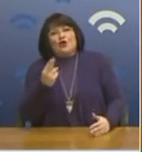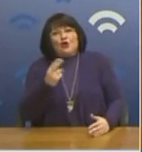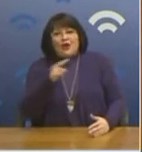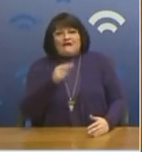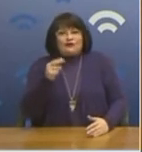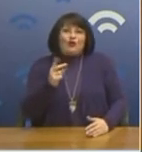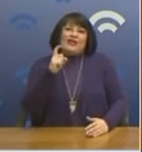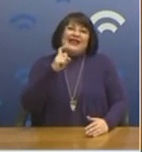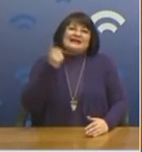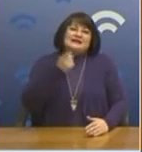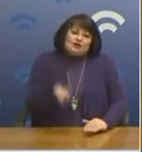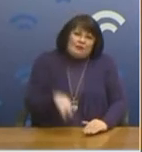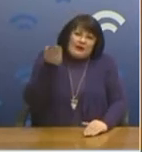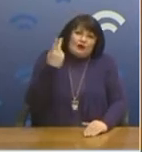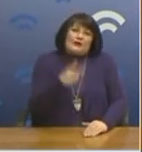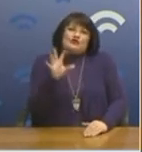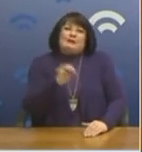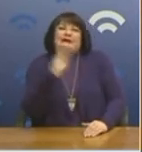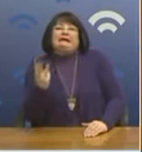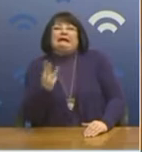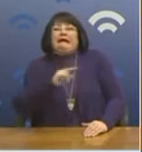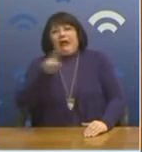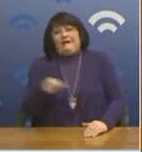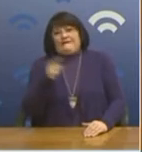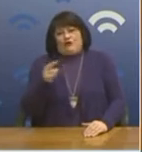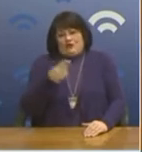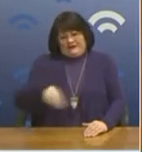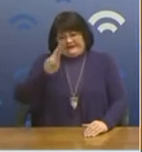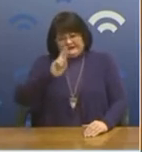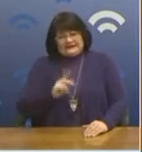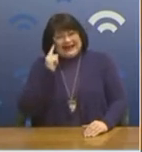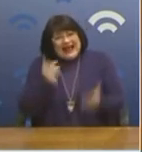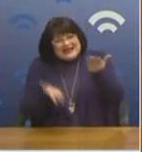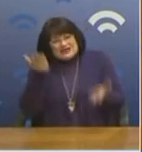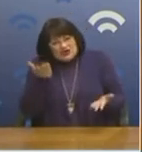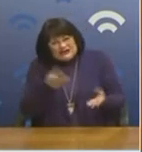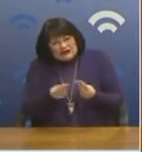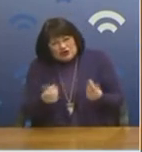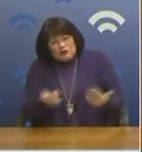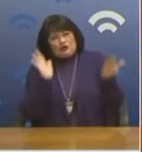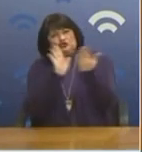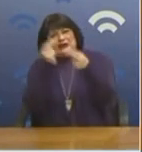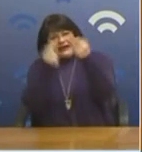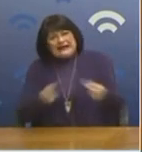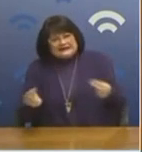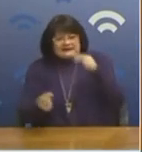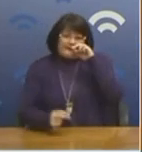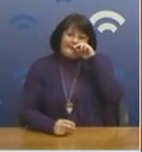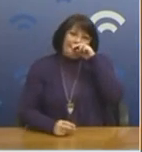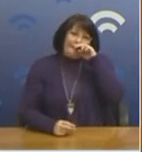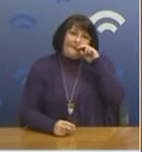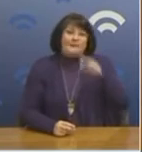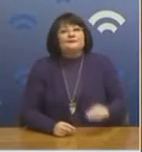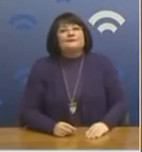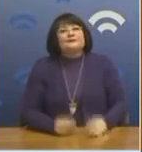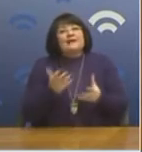10% 353 ευρώ. Αυτό θα αντιμετωπίσει την ανισότητα? Είναι ή δεν είναι αλήθεια για το μεγάλο